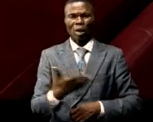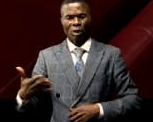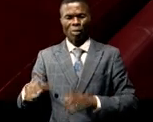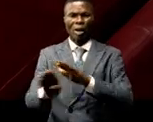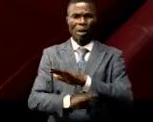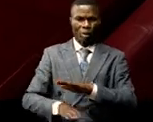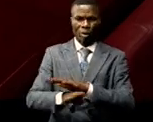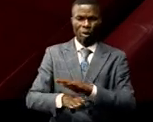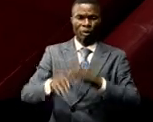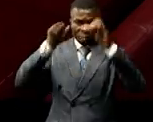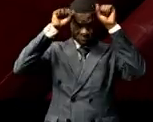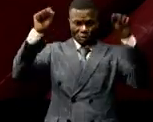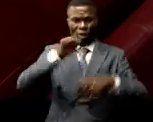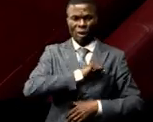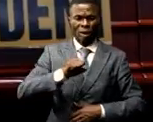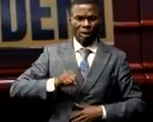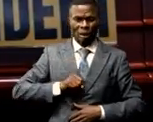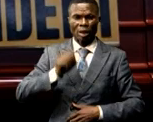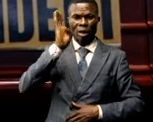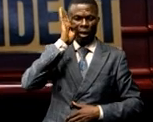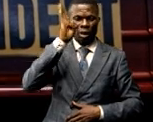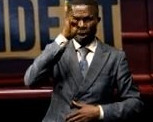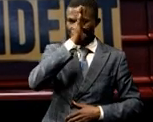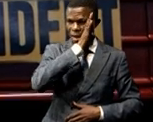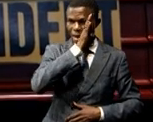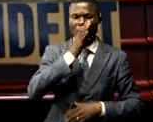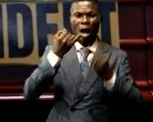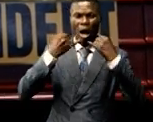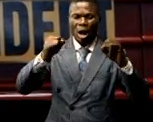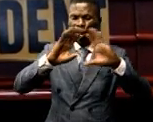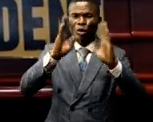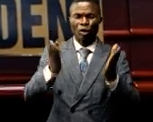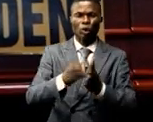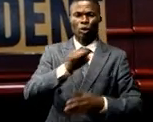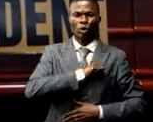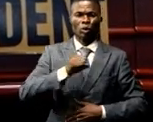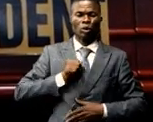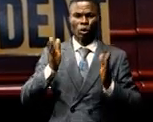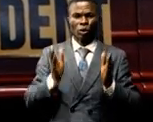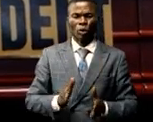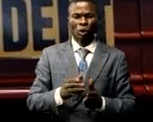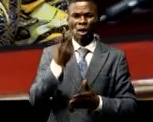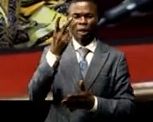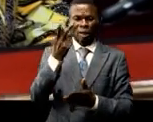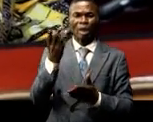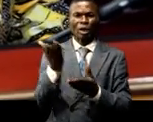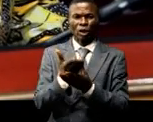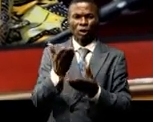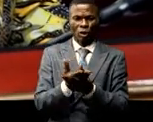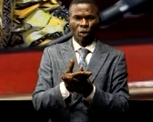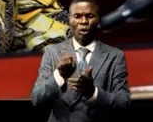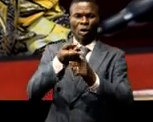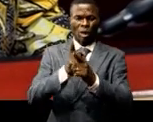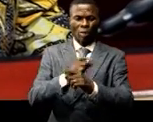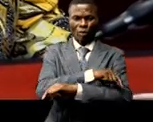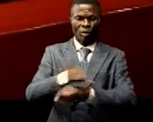Le président du Sénat, Modeste Bahati Lukwebo, a informé l'Auguste Assemblée de deux réquisitoires émanant du procureur général